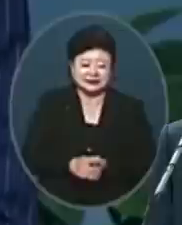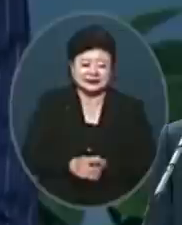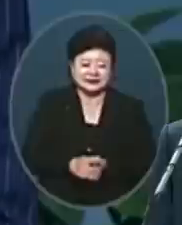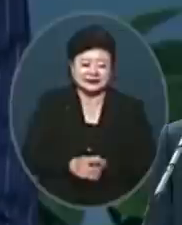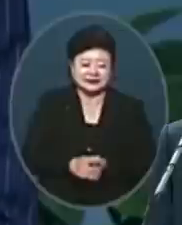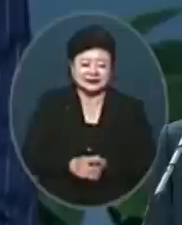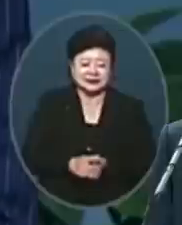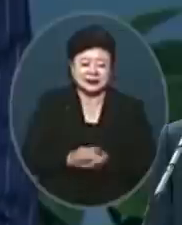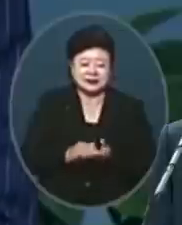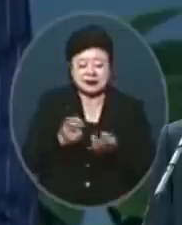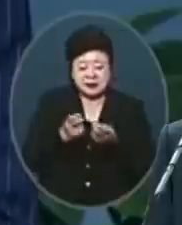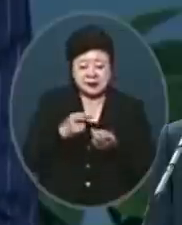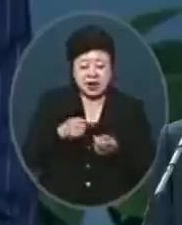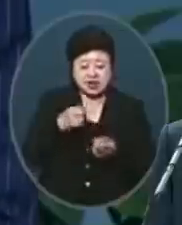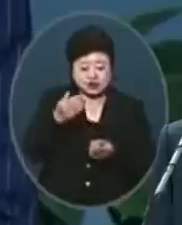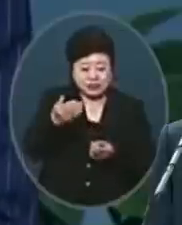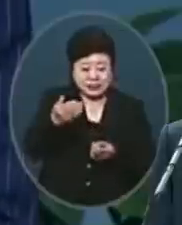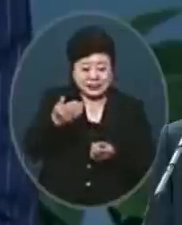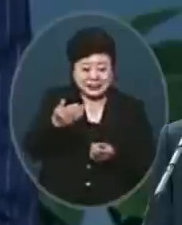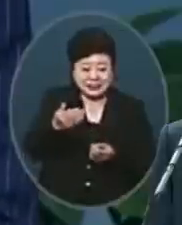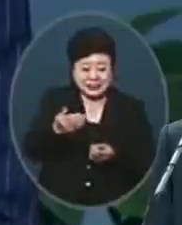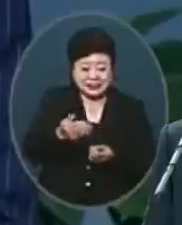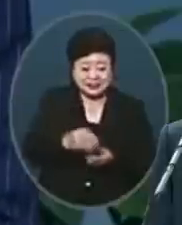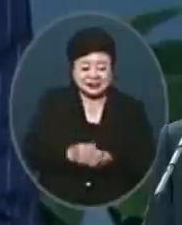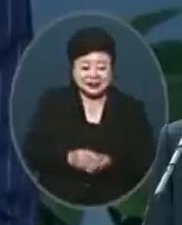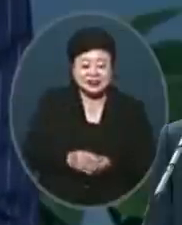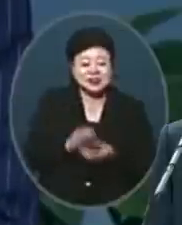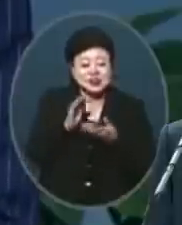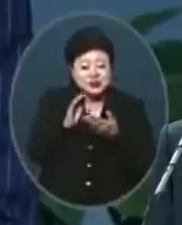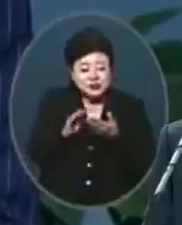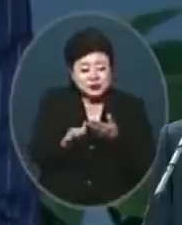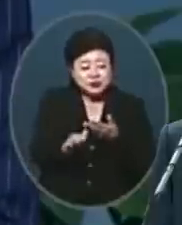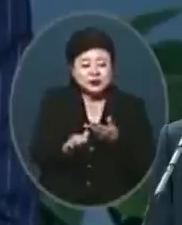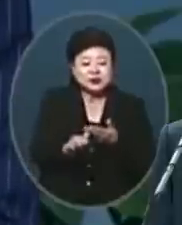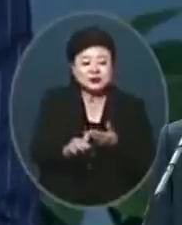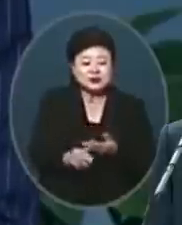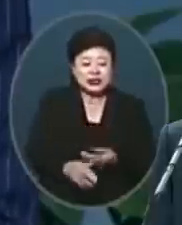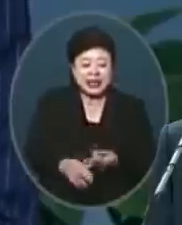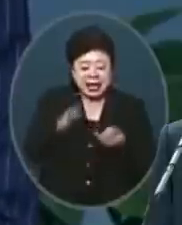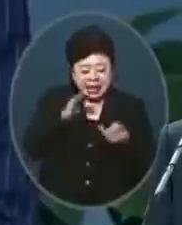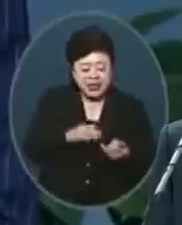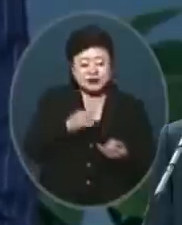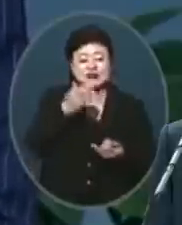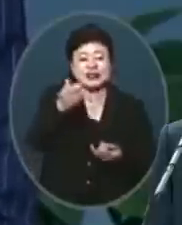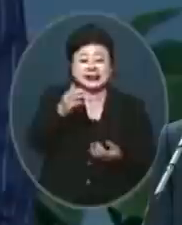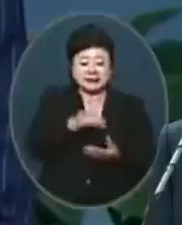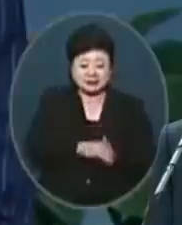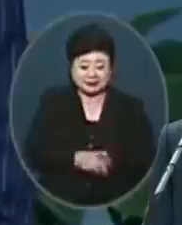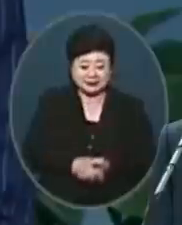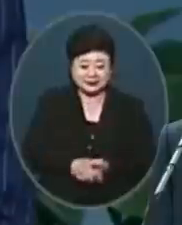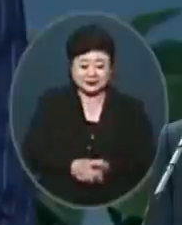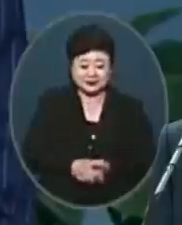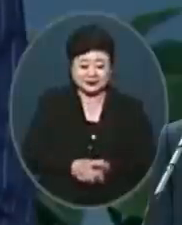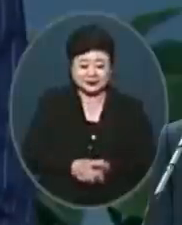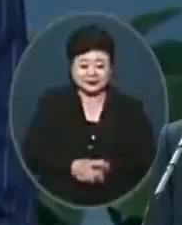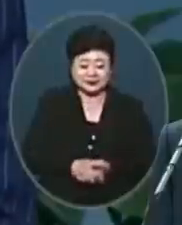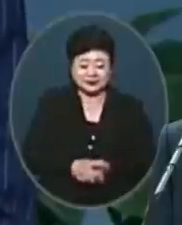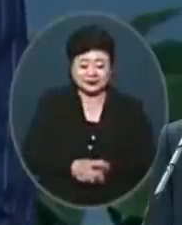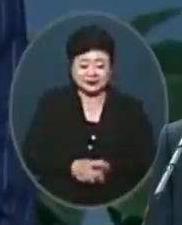가르쳐 드릴 테니까 그것을 하고 난 다음 오면 내가 안수기도를 간절히 해드리겠습니다.